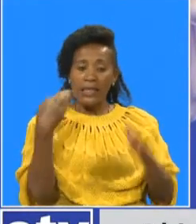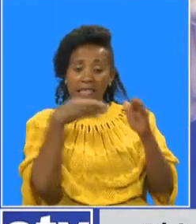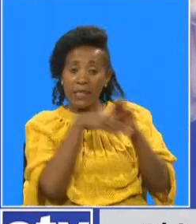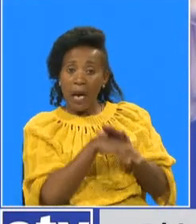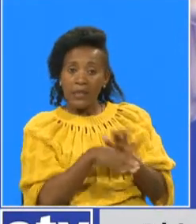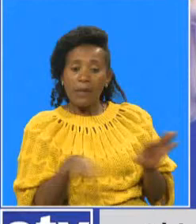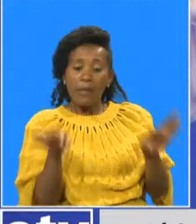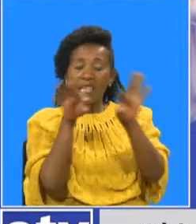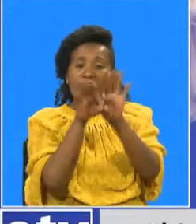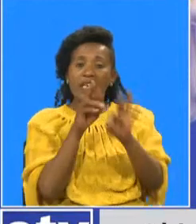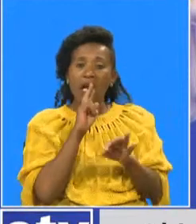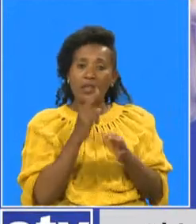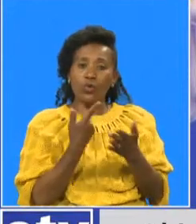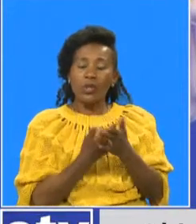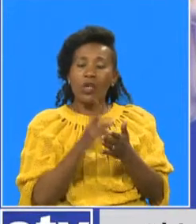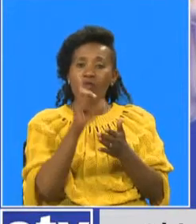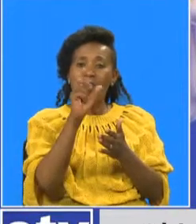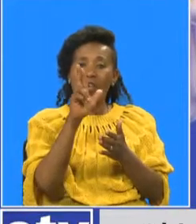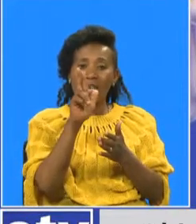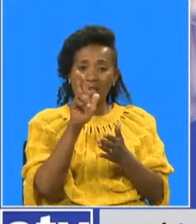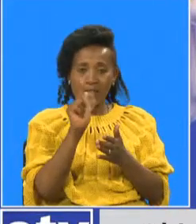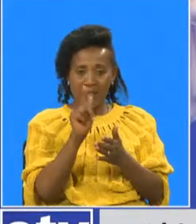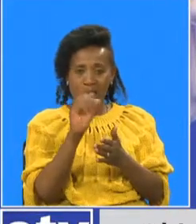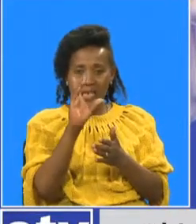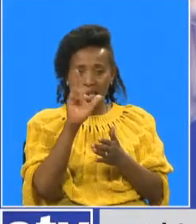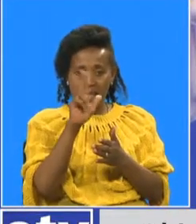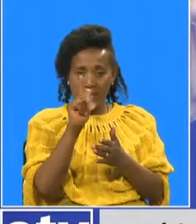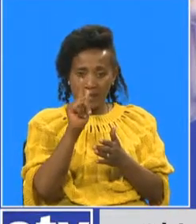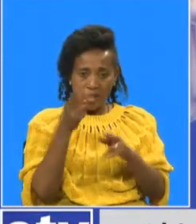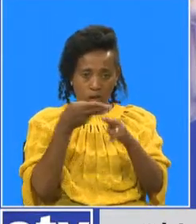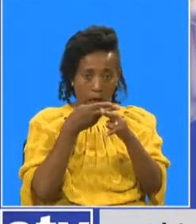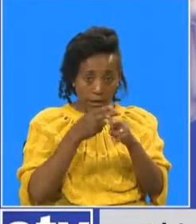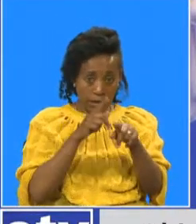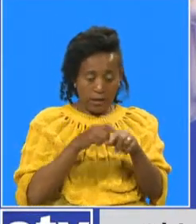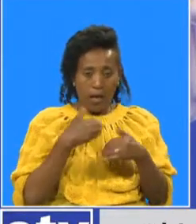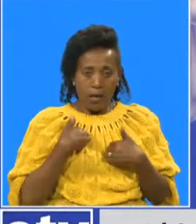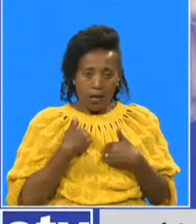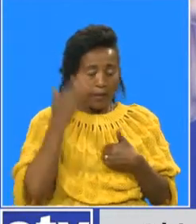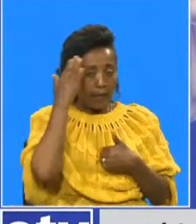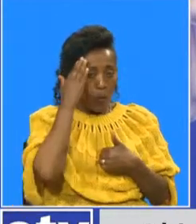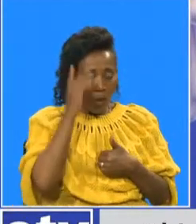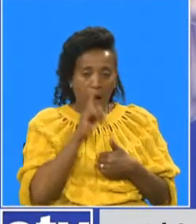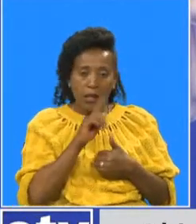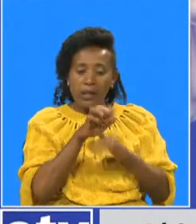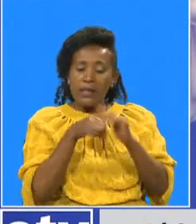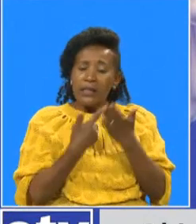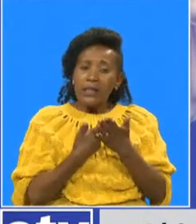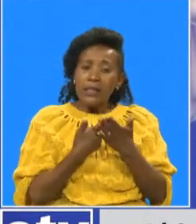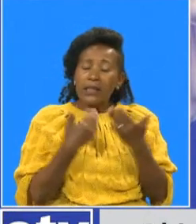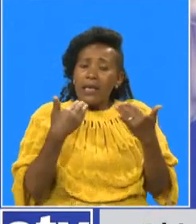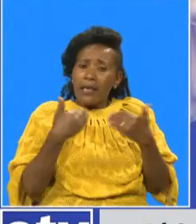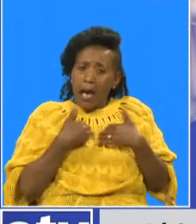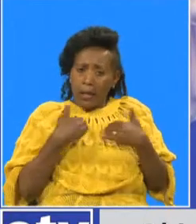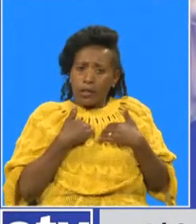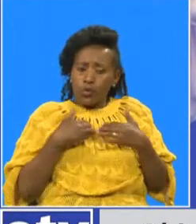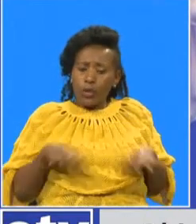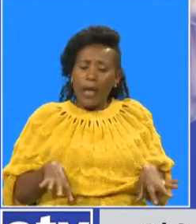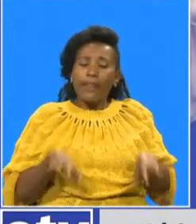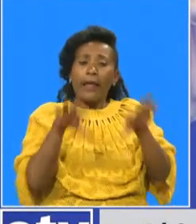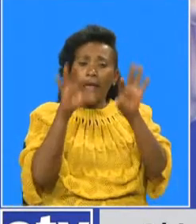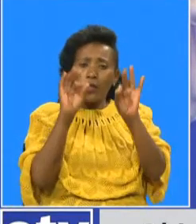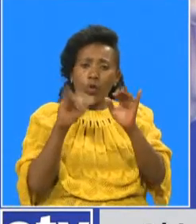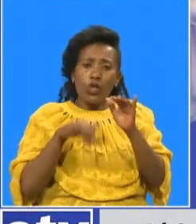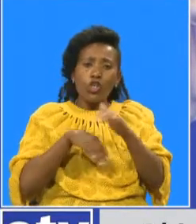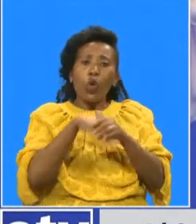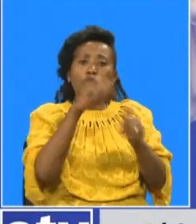ለግባት የሚያስፈልጋቸው። የፎሬን ካረንሲ ደግሞ ያው እንደ ሀገር ሾርቴጅ አለ ይታወቃል። ስለዚህ ያለችውን የተገኘችውን